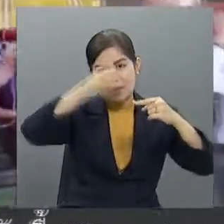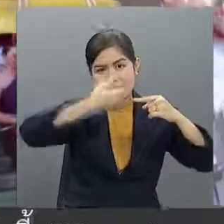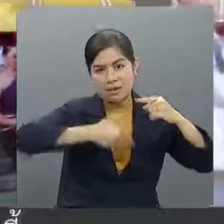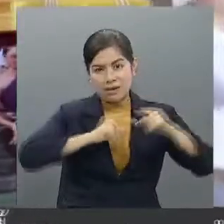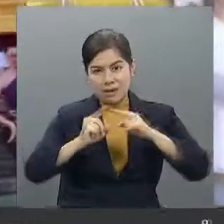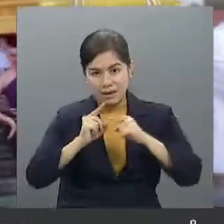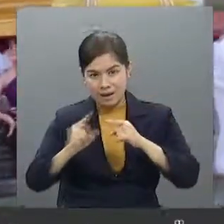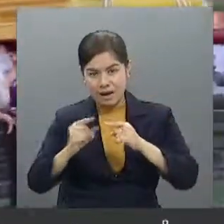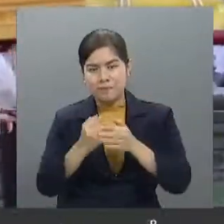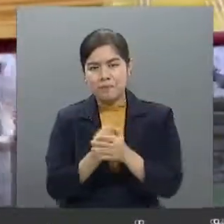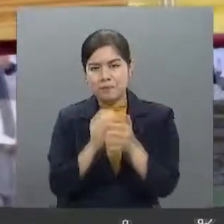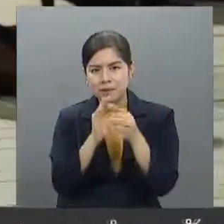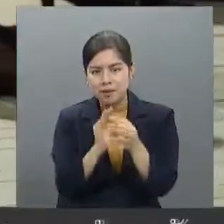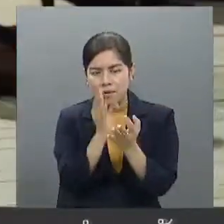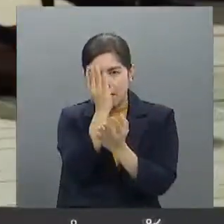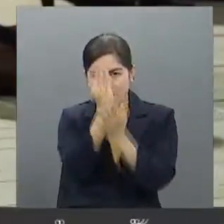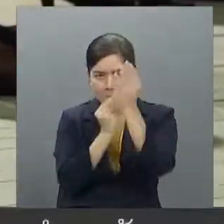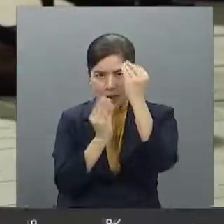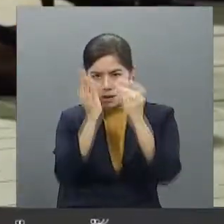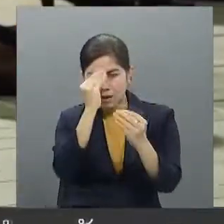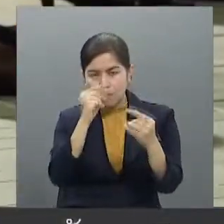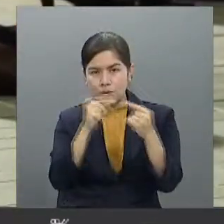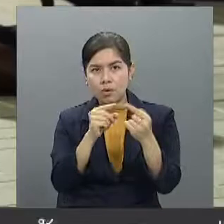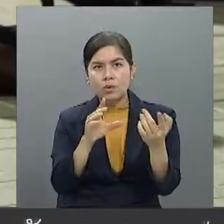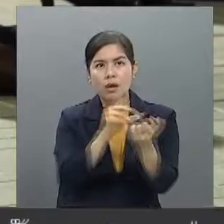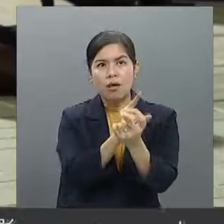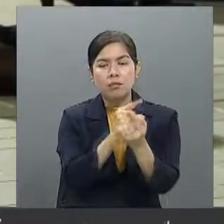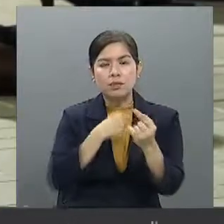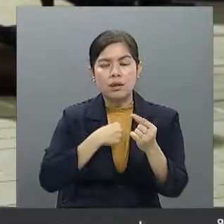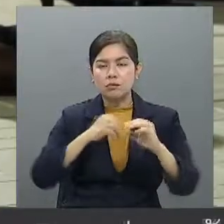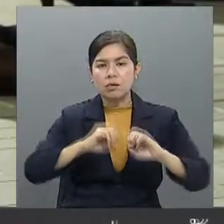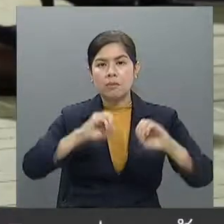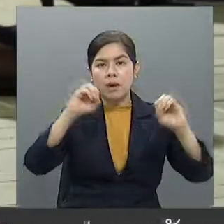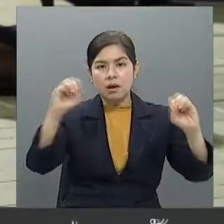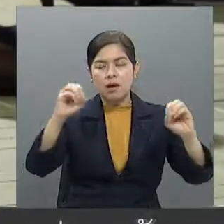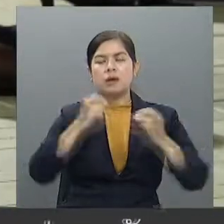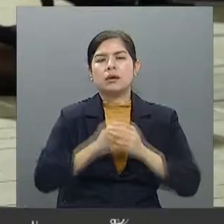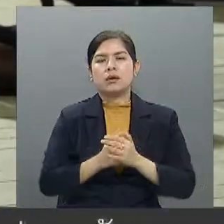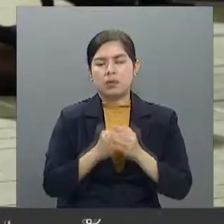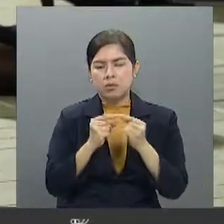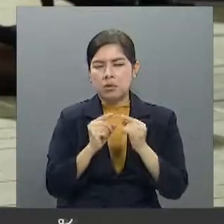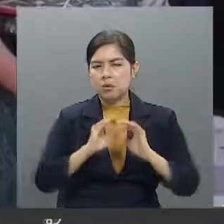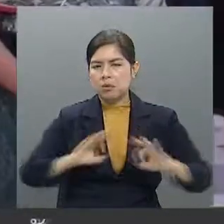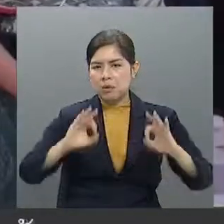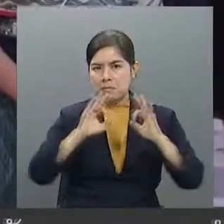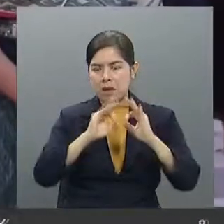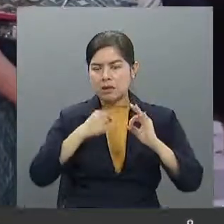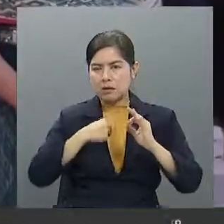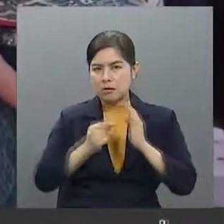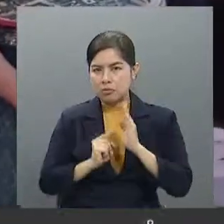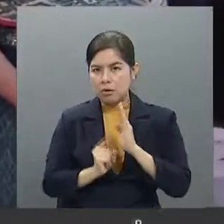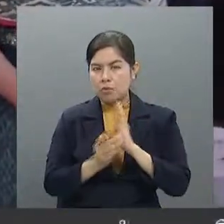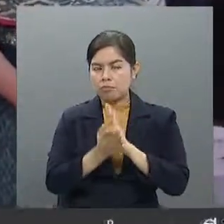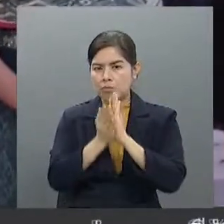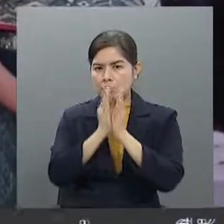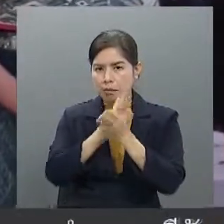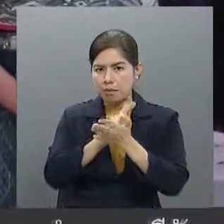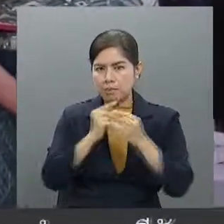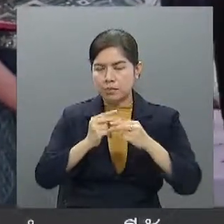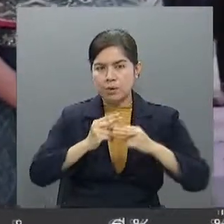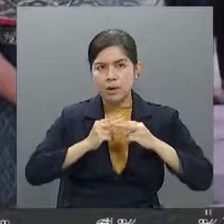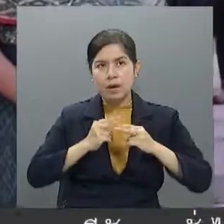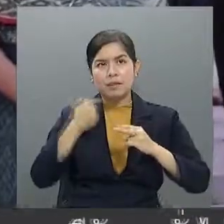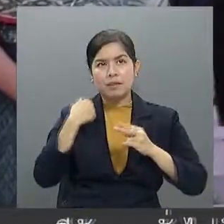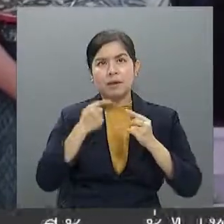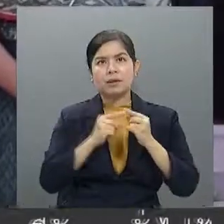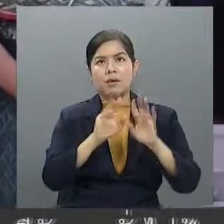ถิ่นในสังคมที่ไม่คุ้นเคยเป็นอีกโจทย์ในการปรับตัวของนิสิตนักศึกษาในรั้วมหาวิทยาลัยผ่านประเพณีวัฒนธรรมท้องถิ่น